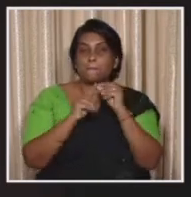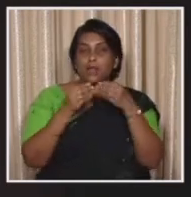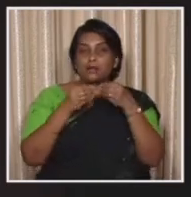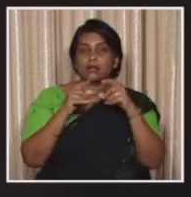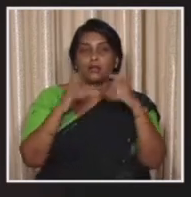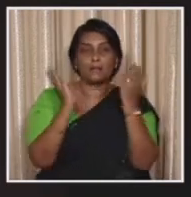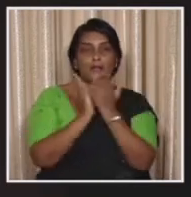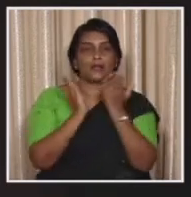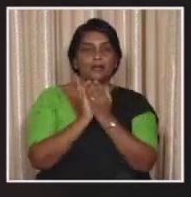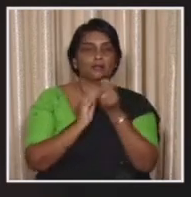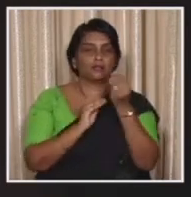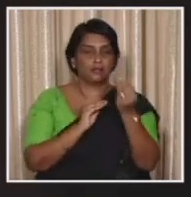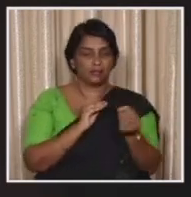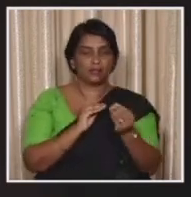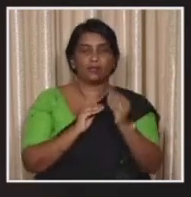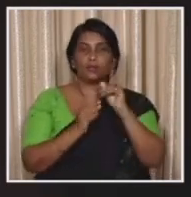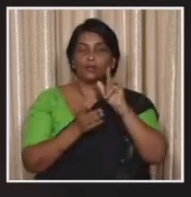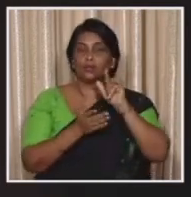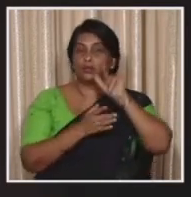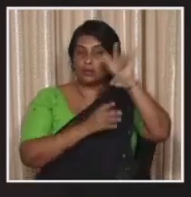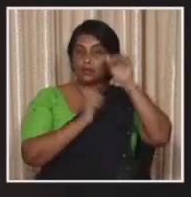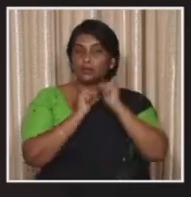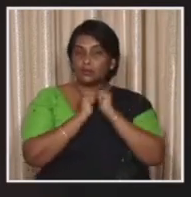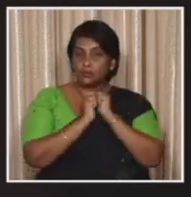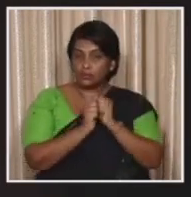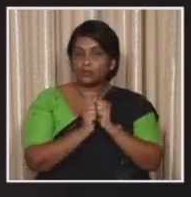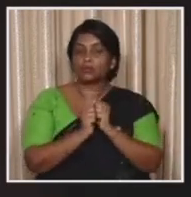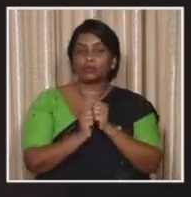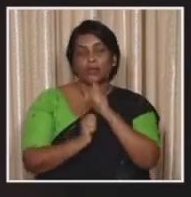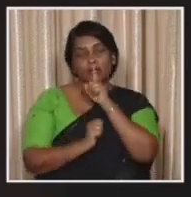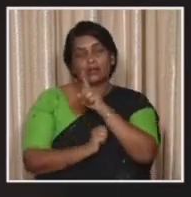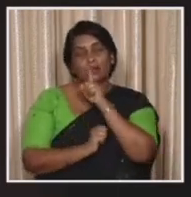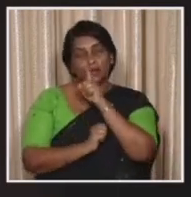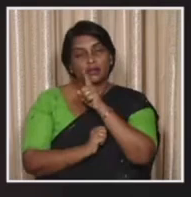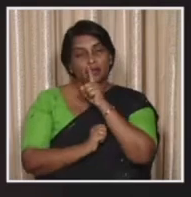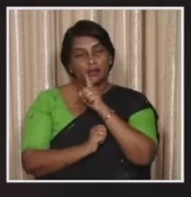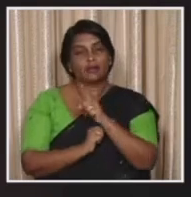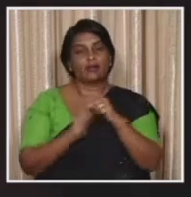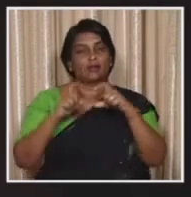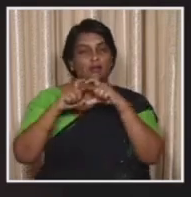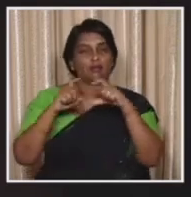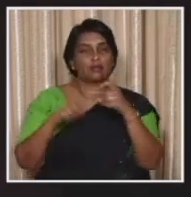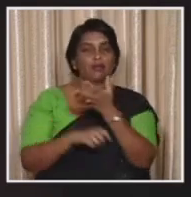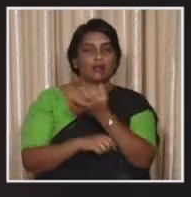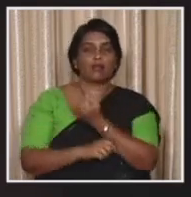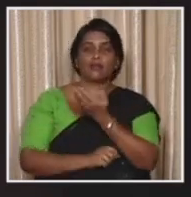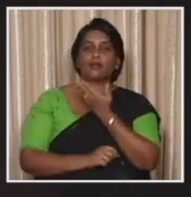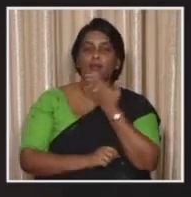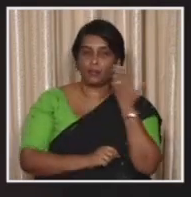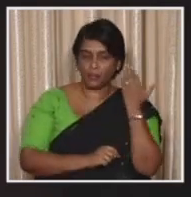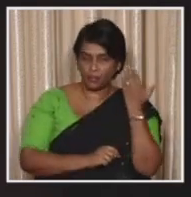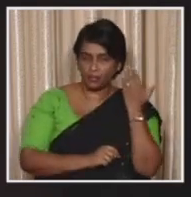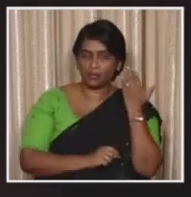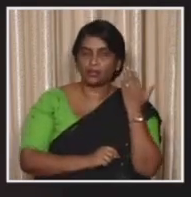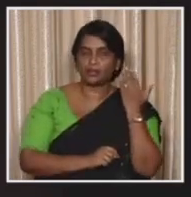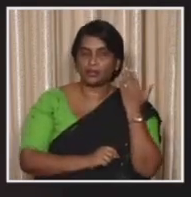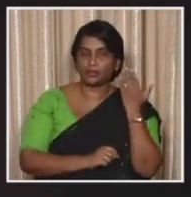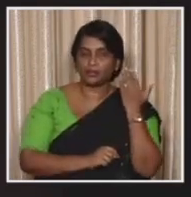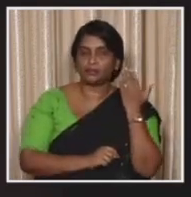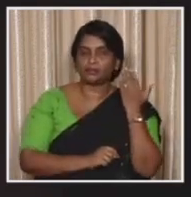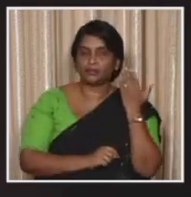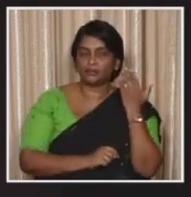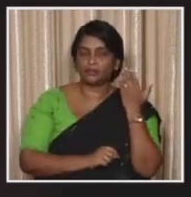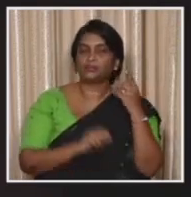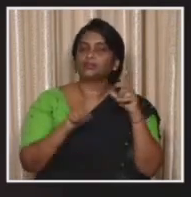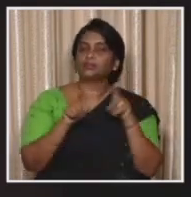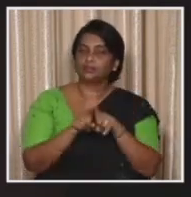කුල කෑල්ලක් දෙන්නේ විදේශ රැකියාවකට යනවා නම් එහෙම ඉල්ලලා අඬලිවර වෙලා කාඩ් එකක් ඉල්ල ගන්න පුළුවන් ක්‍රමන්තවා අවසන් වෙන කාලේ ඔව්